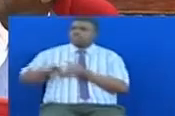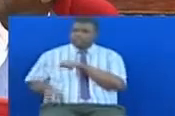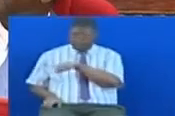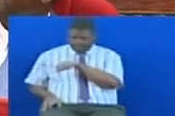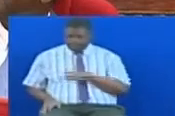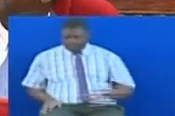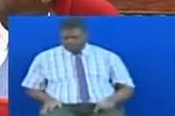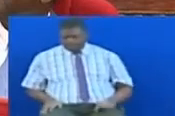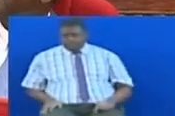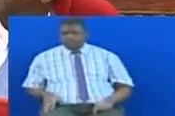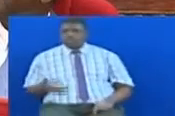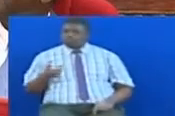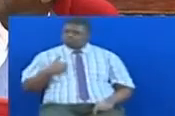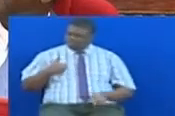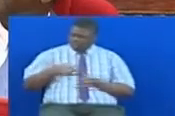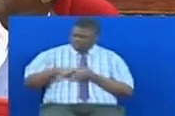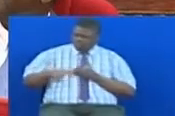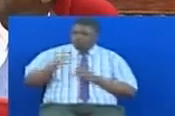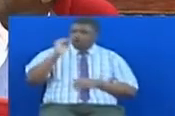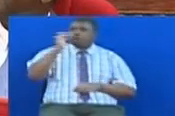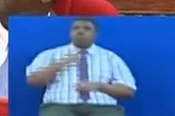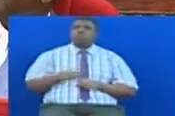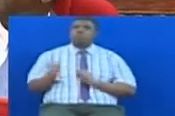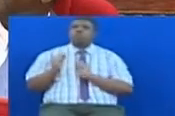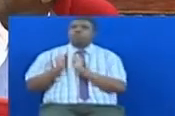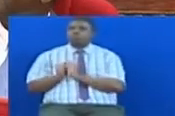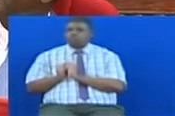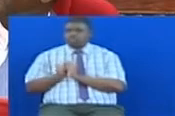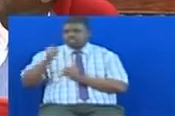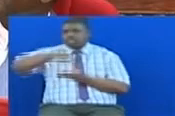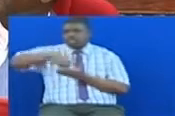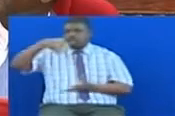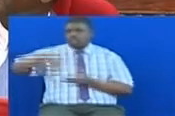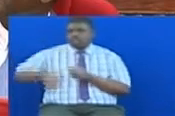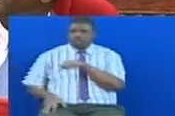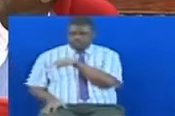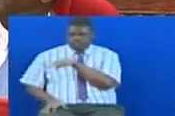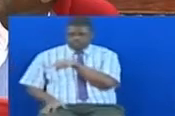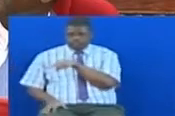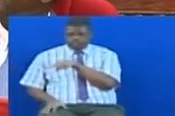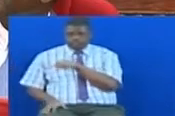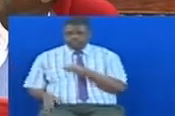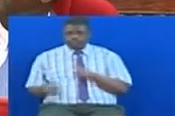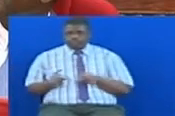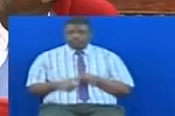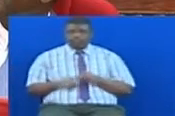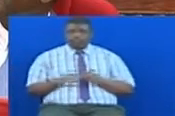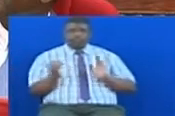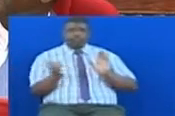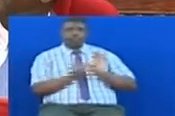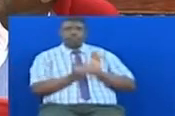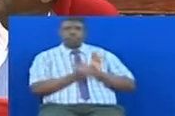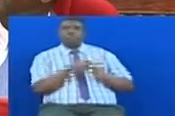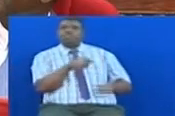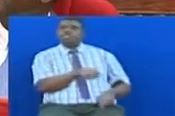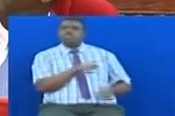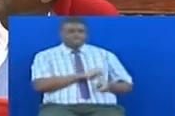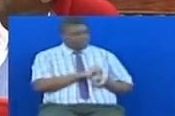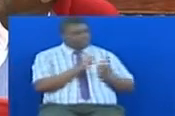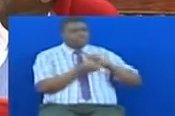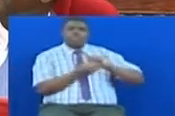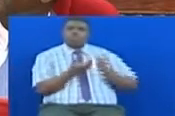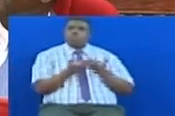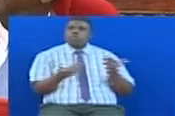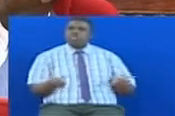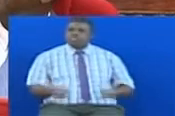kwa sababu mimi nalipwa 10% ya gharama. Kwa nini sheria isibadilike, yeye